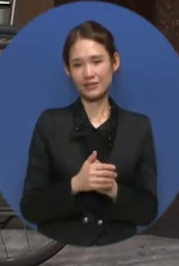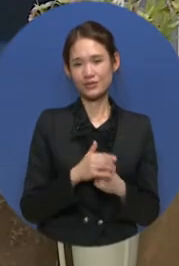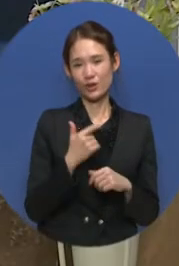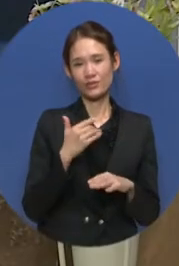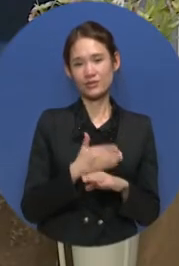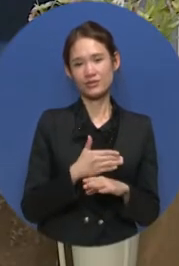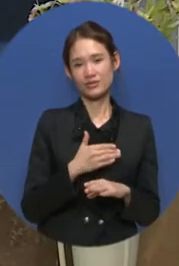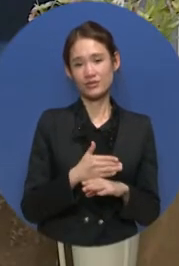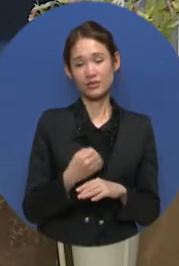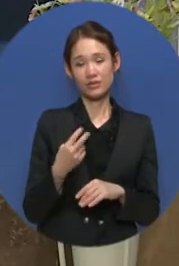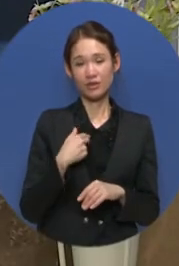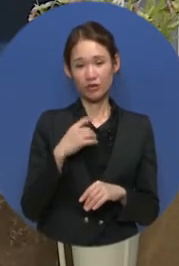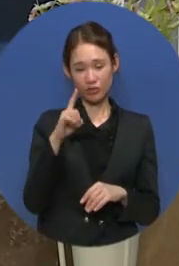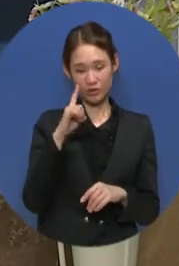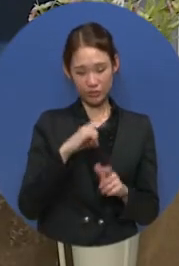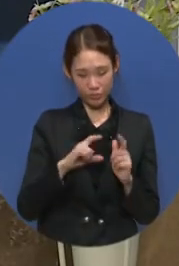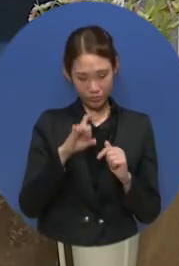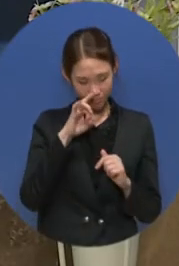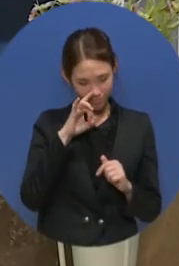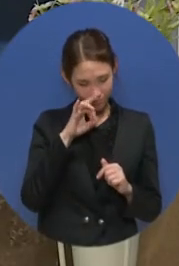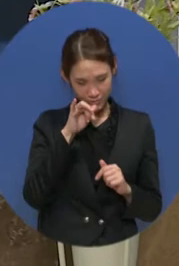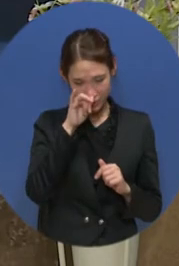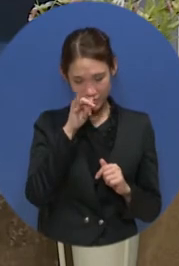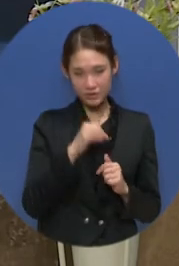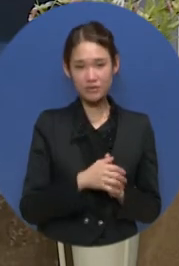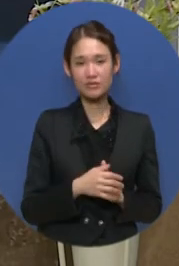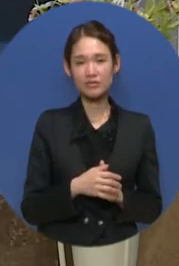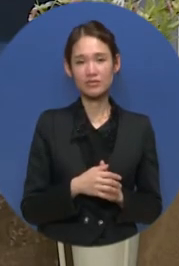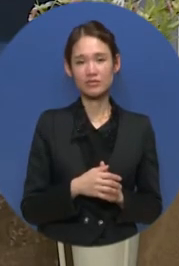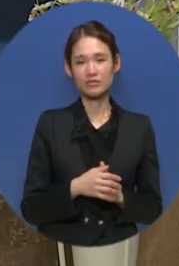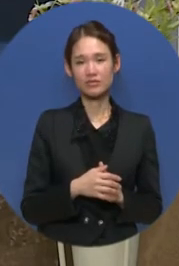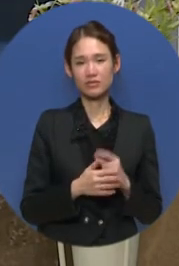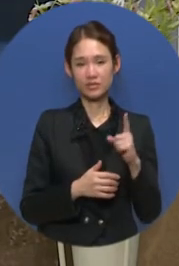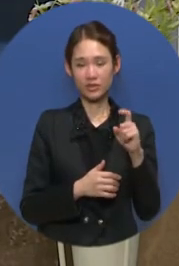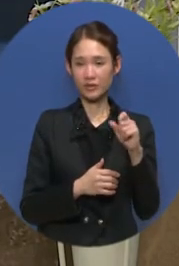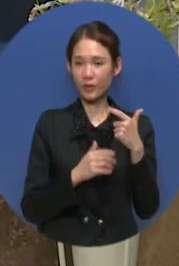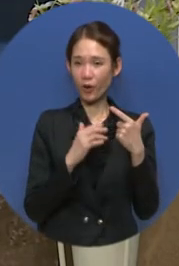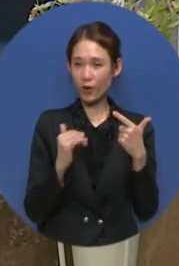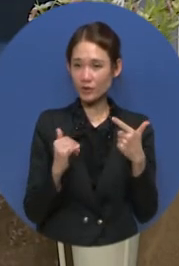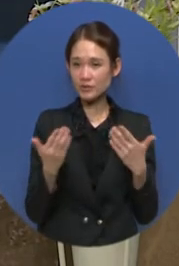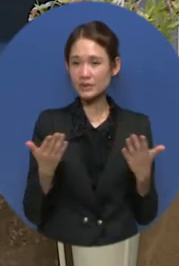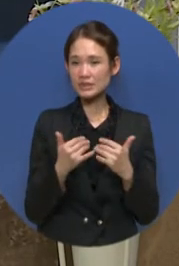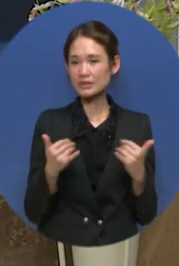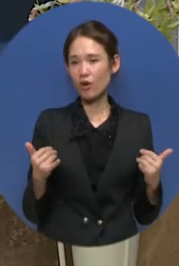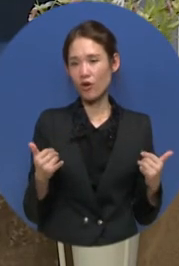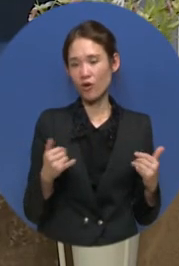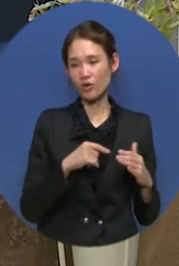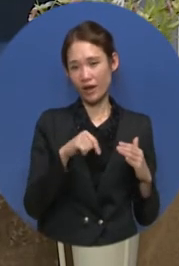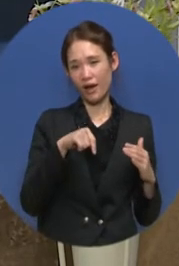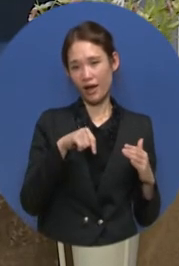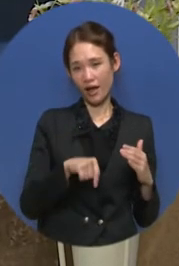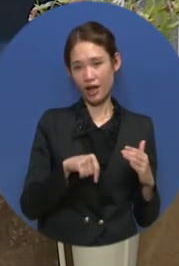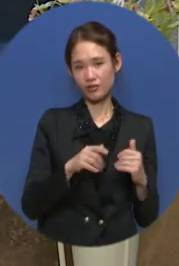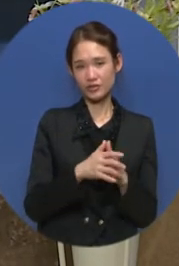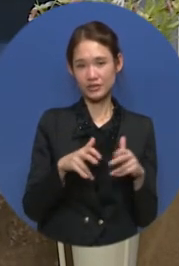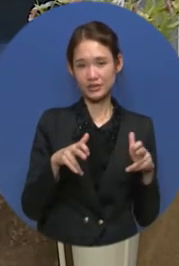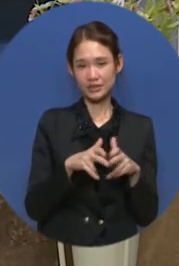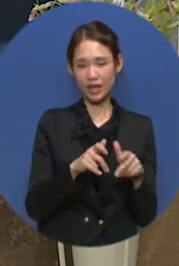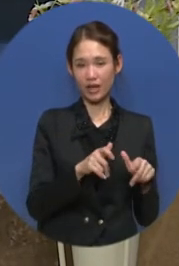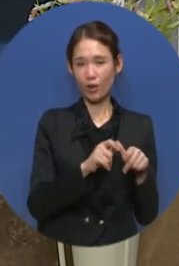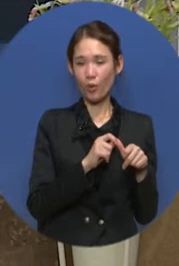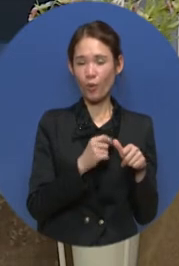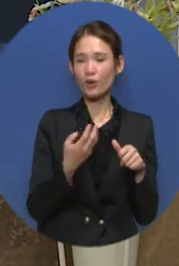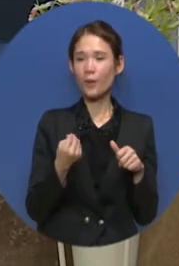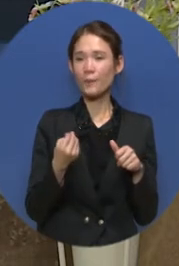네. 근데 그리고 제가 또 궁금한 점이 있는데 네. 그럼 그 16명의 직원들 중에 네. 장애인